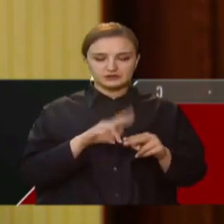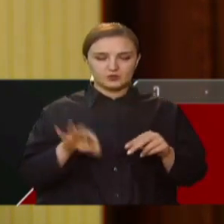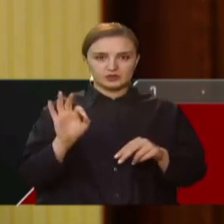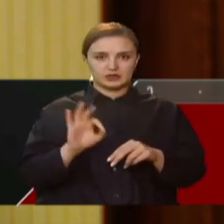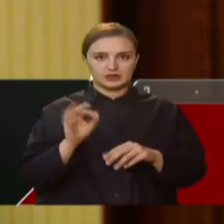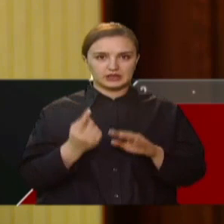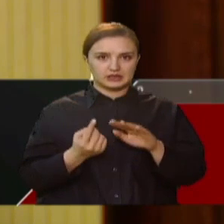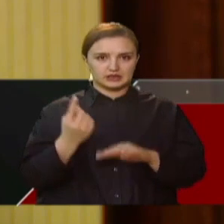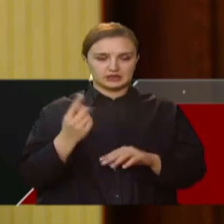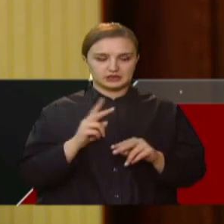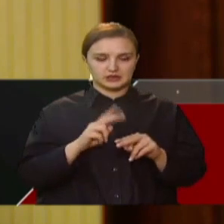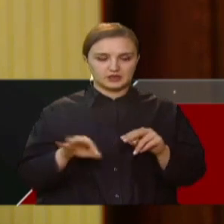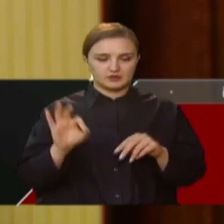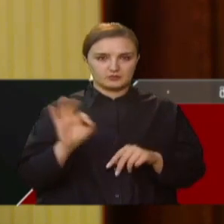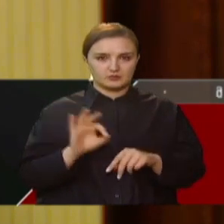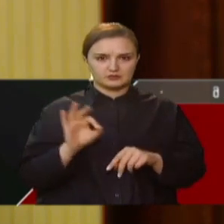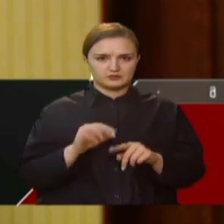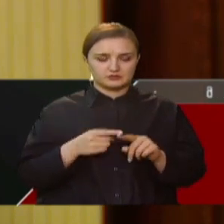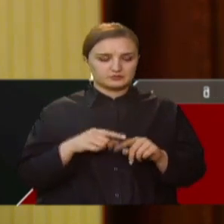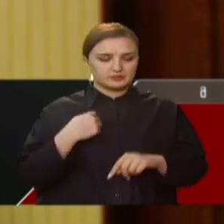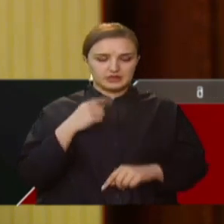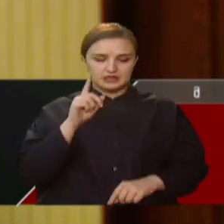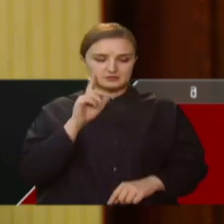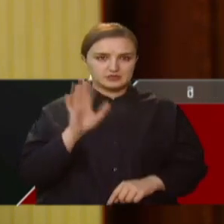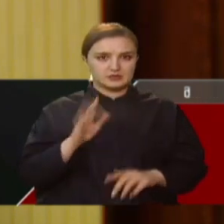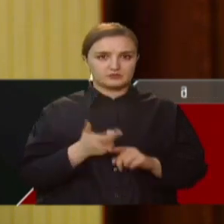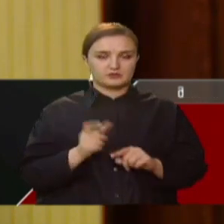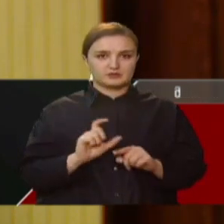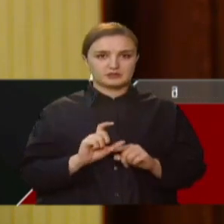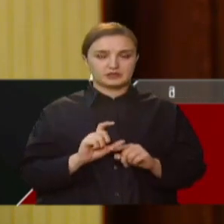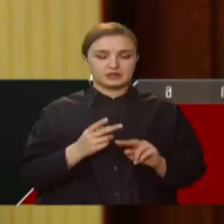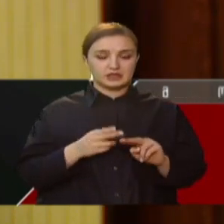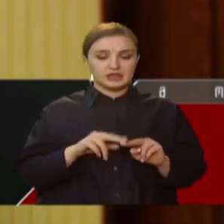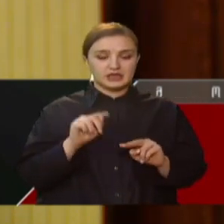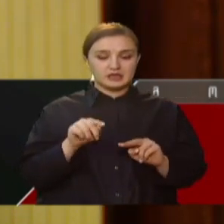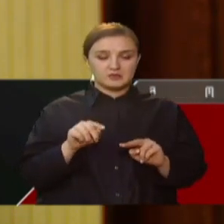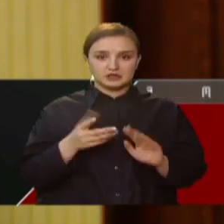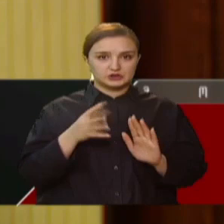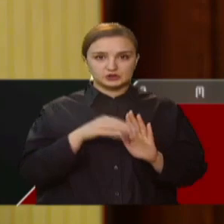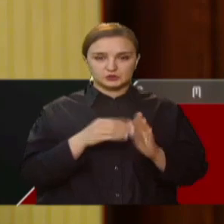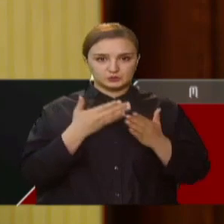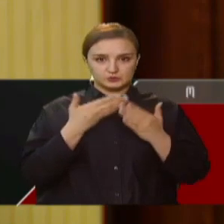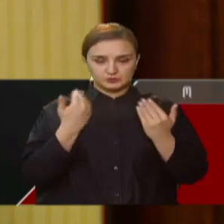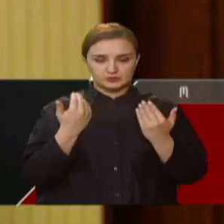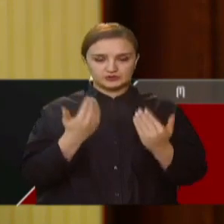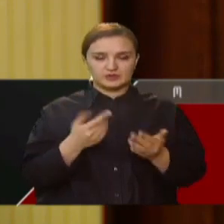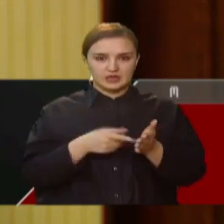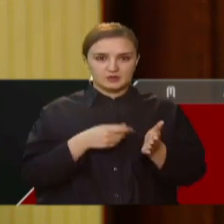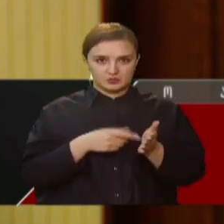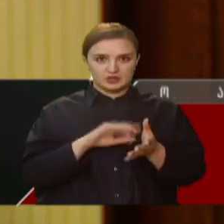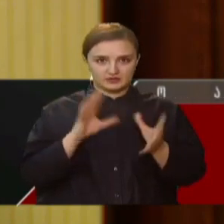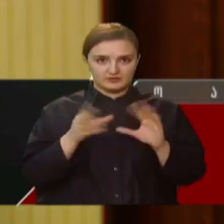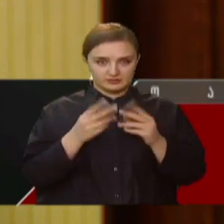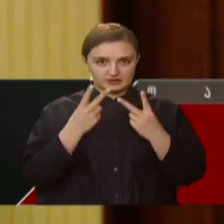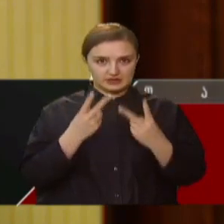რეიტინგი პროცენტი დაუკარგა და არ მსიამოვნებს ეს ძალიან იმ ნიშნულში არ არის ალბათ თქვენ გამოკითხები ნახეთ